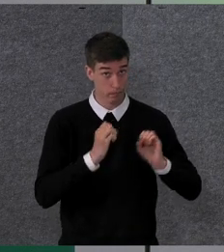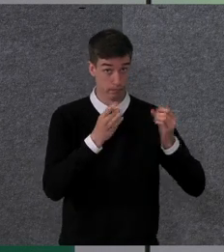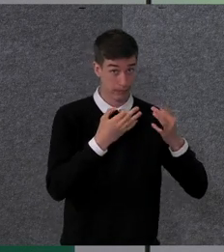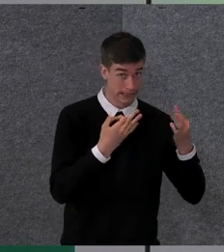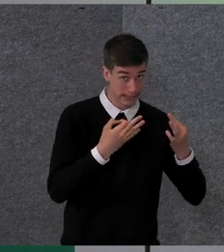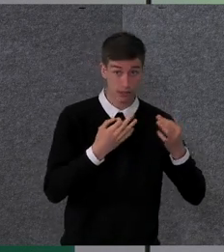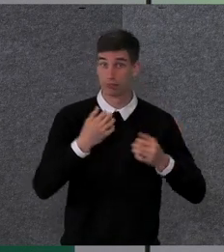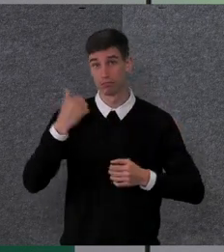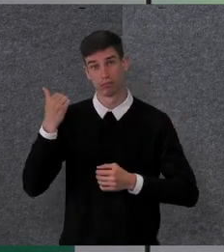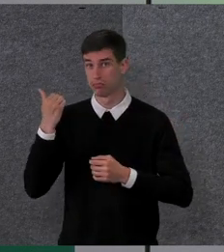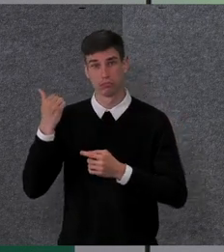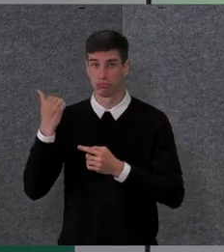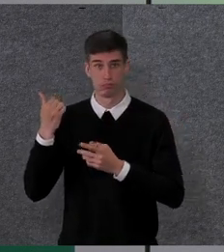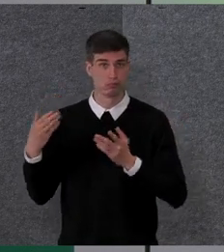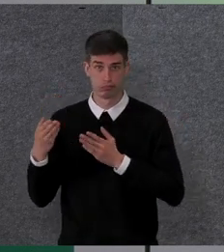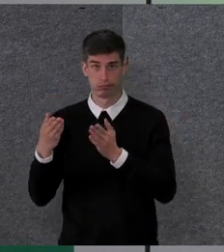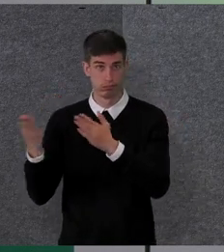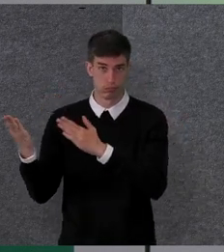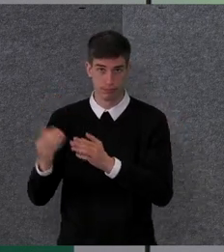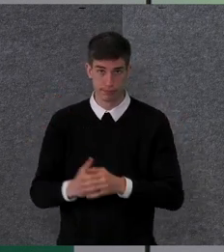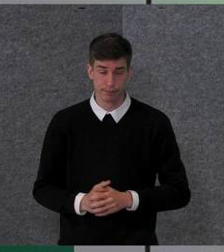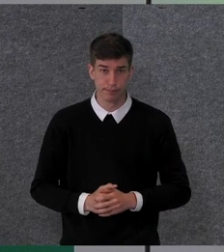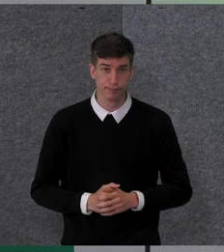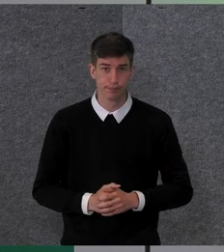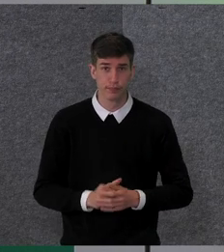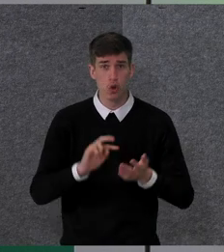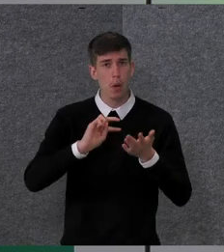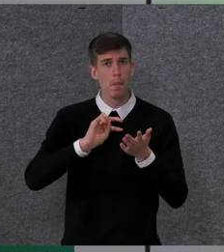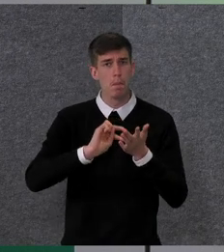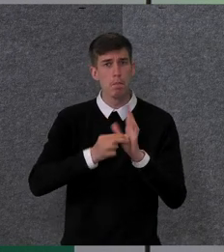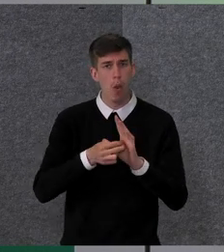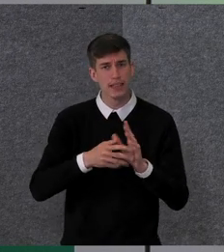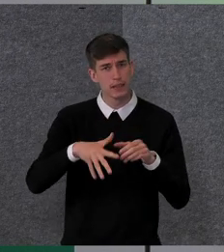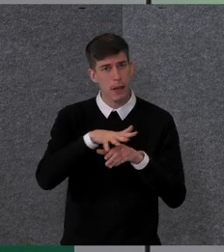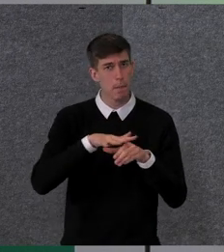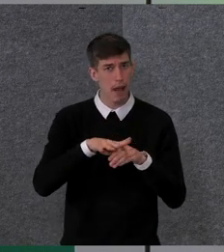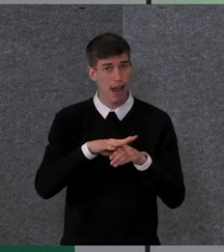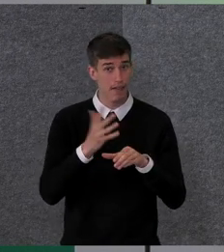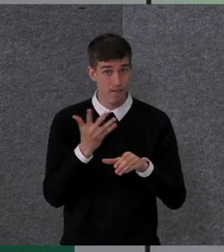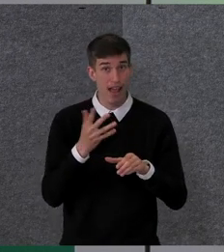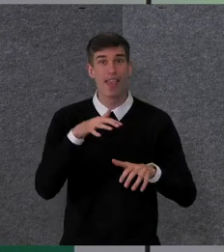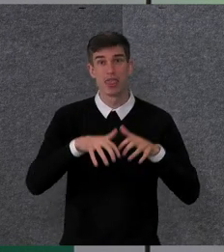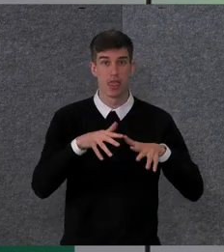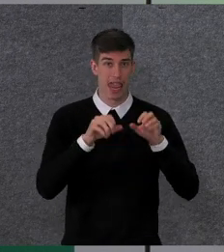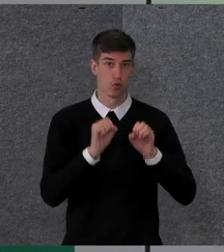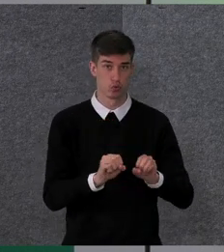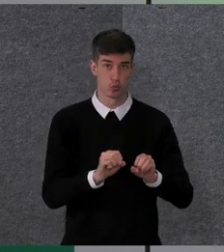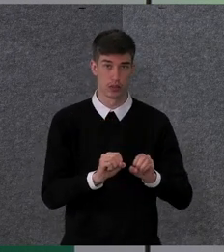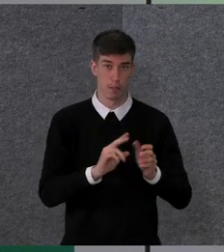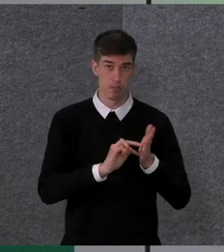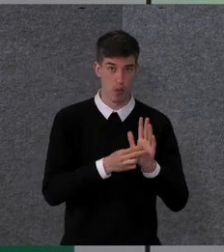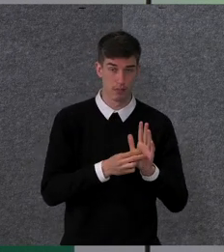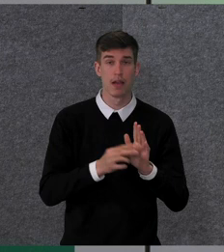Wandel durch andere gestaltet werden. Mein politisches Feld, das ich beackern möchte, ist das der Tierschutzpolitik neben